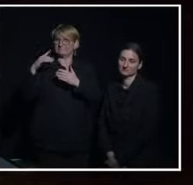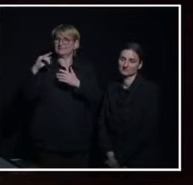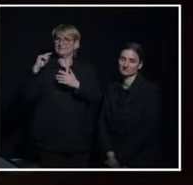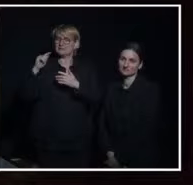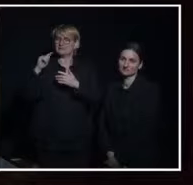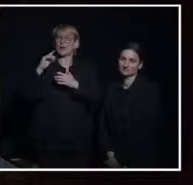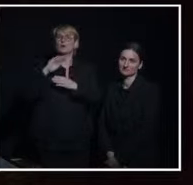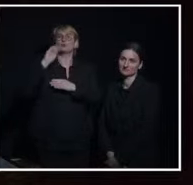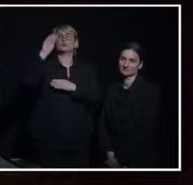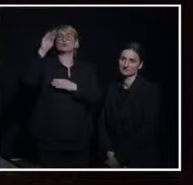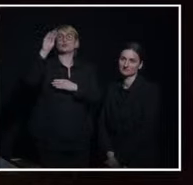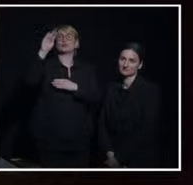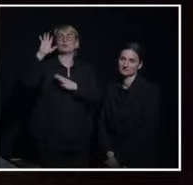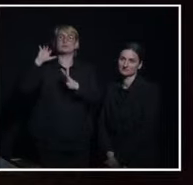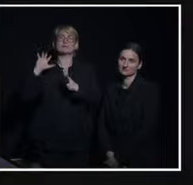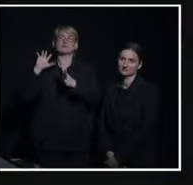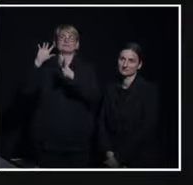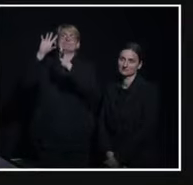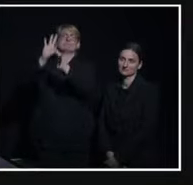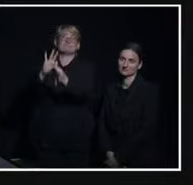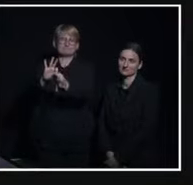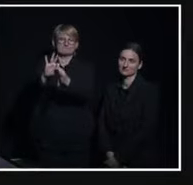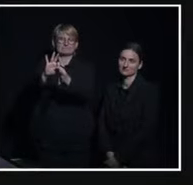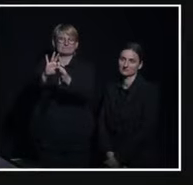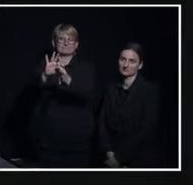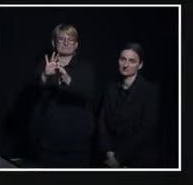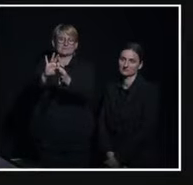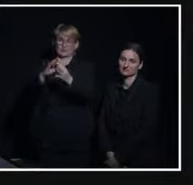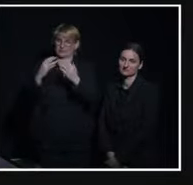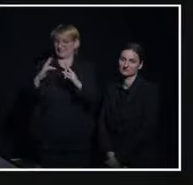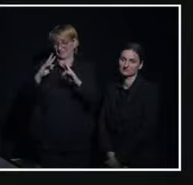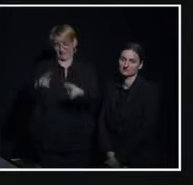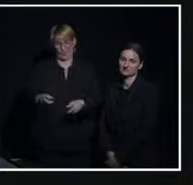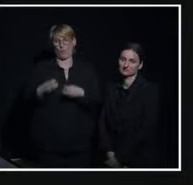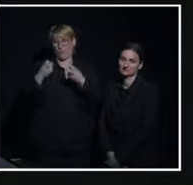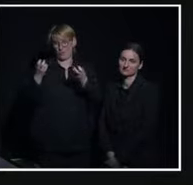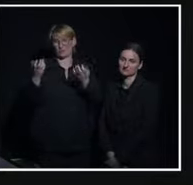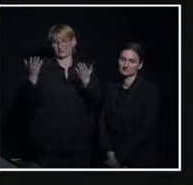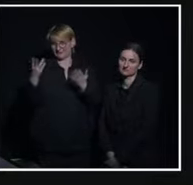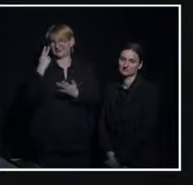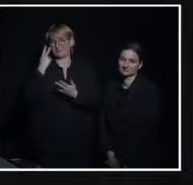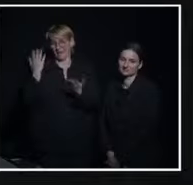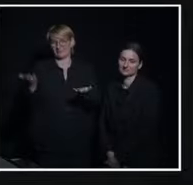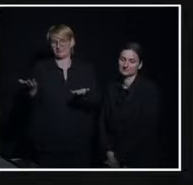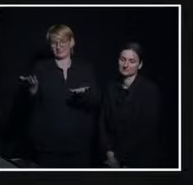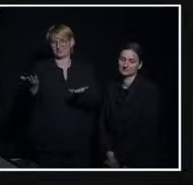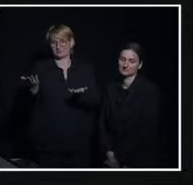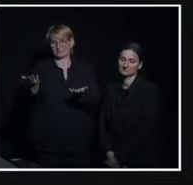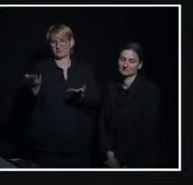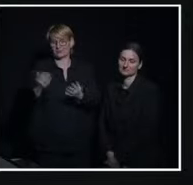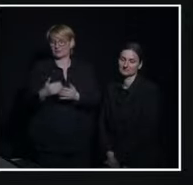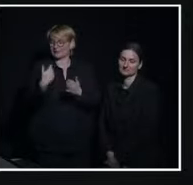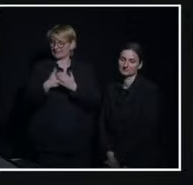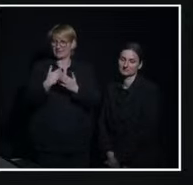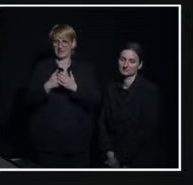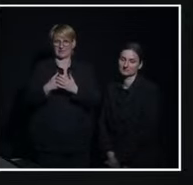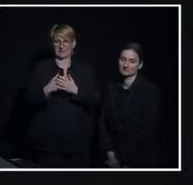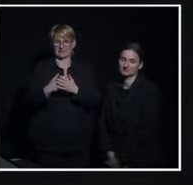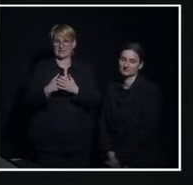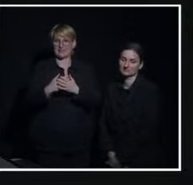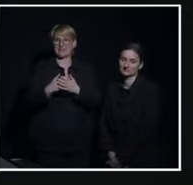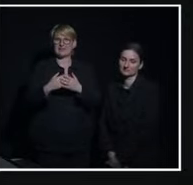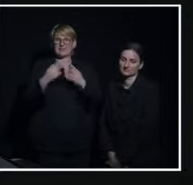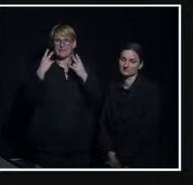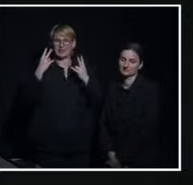auf die Zukunft schließen können. Und das wiederholt sich jetzt gerade. Und deswegen ist mir das wichtig, dass Sie das